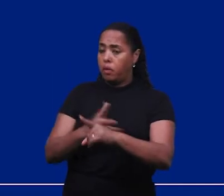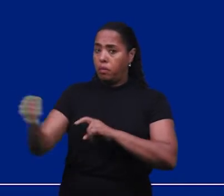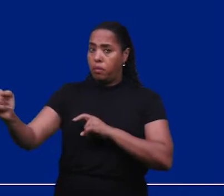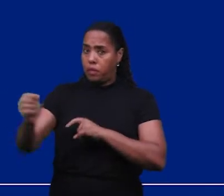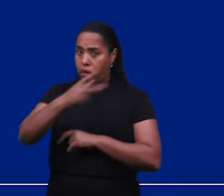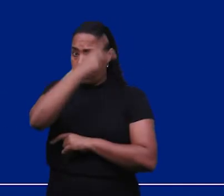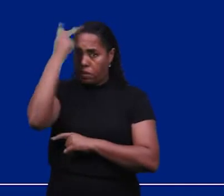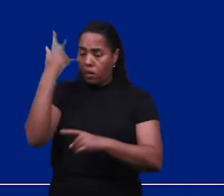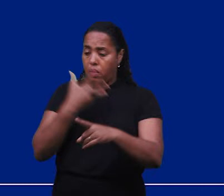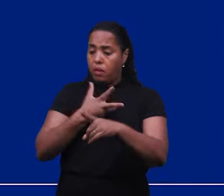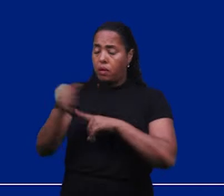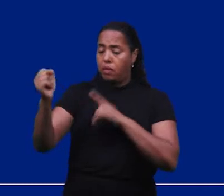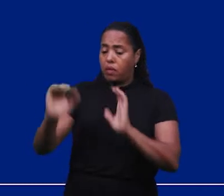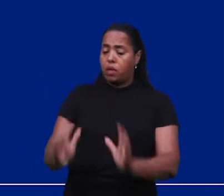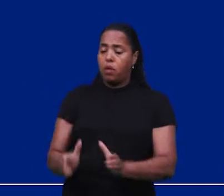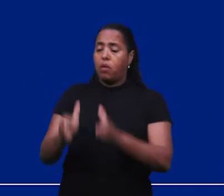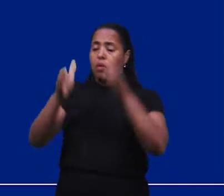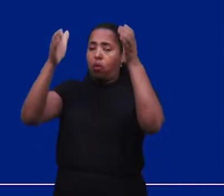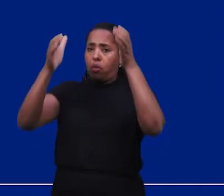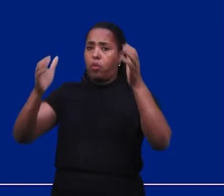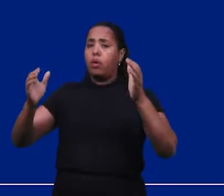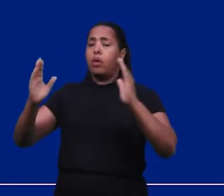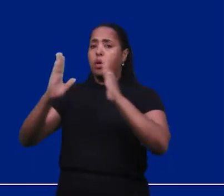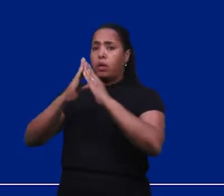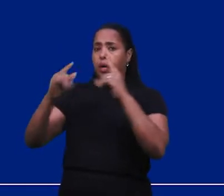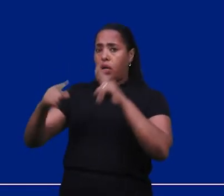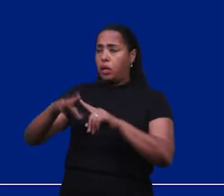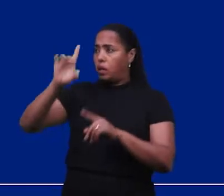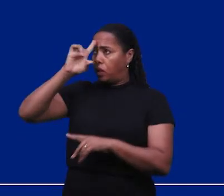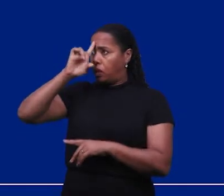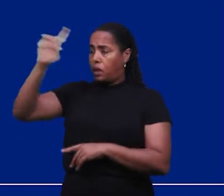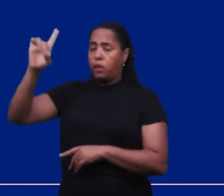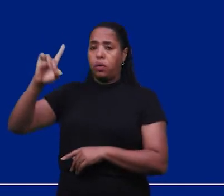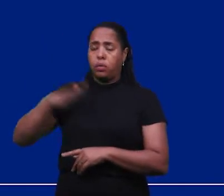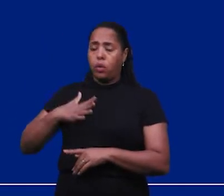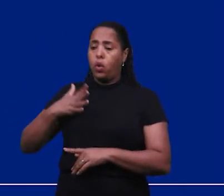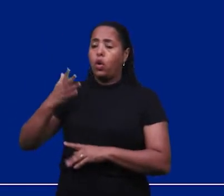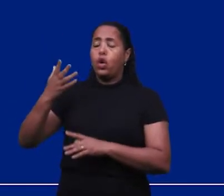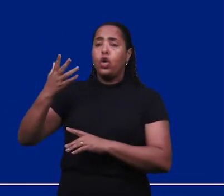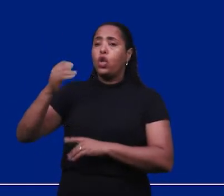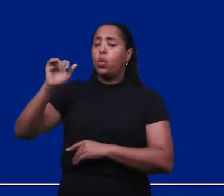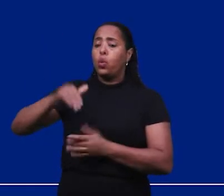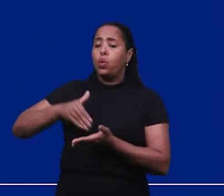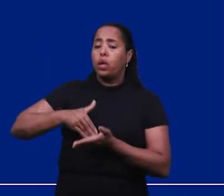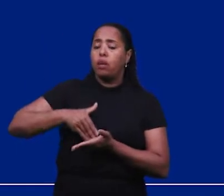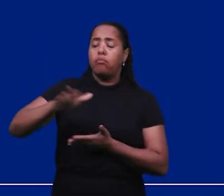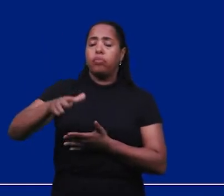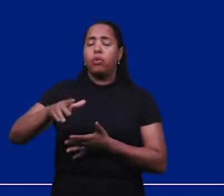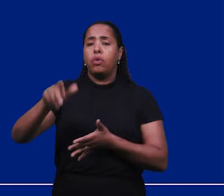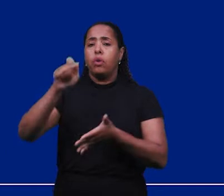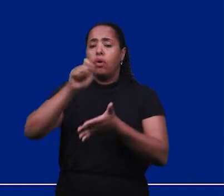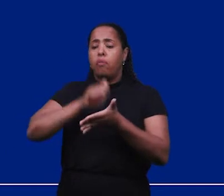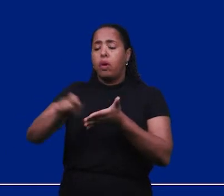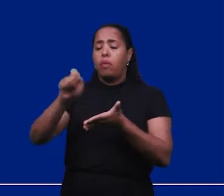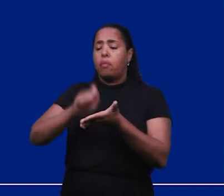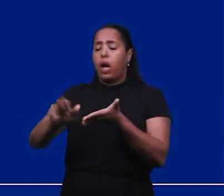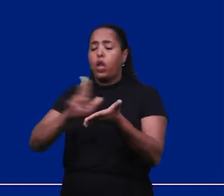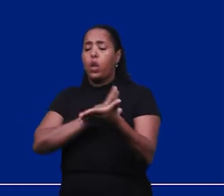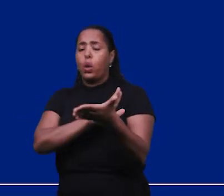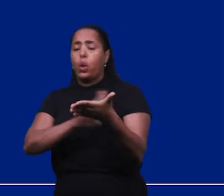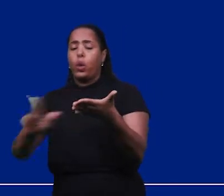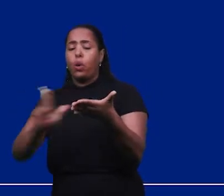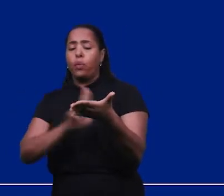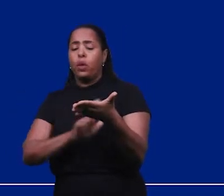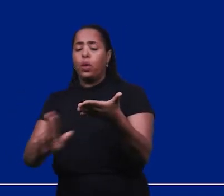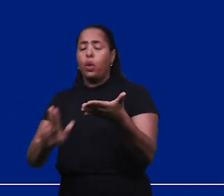le ferai une colonne dans le temple de mon Dieu, et de lui, il ne sortira jamais. J'écrirai sur lui le nom de mon